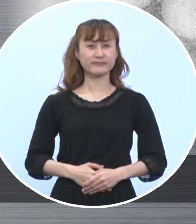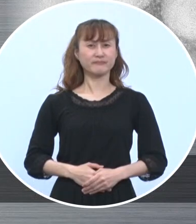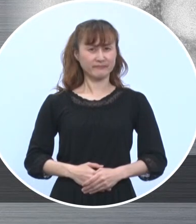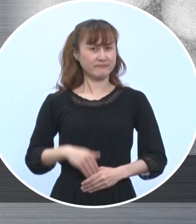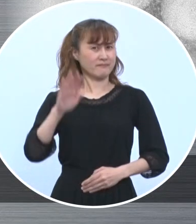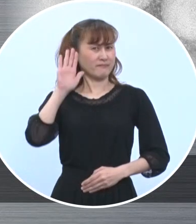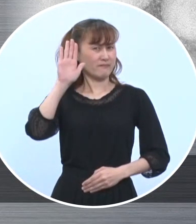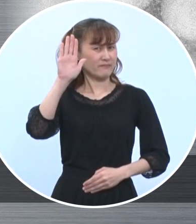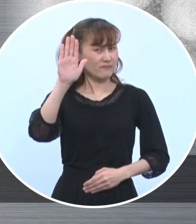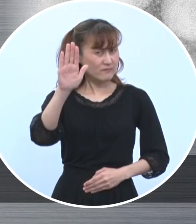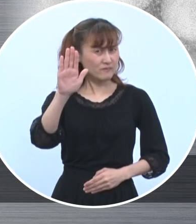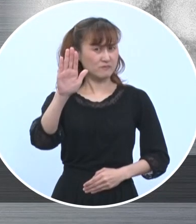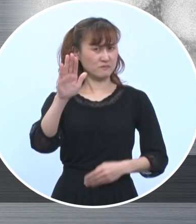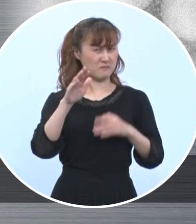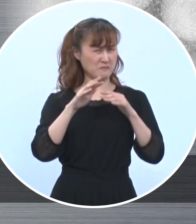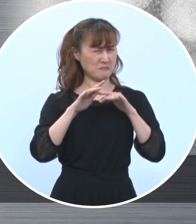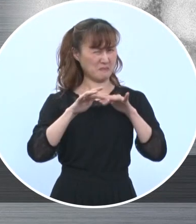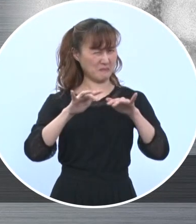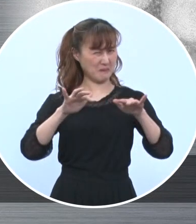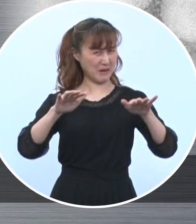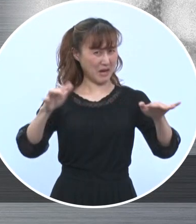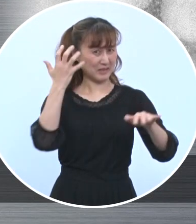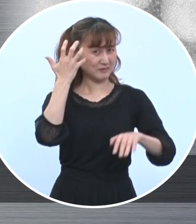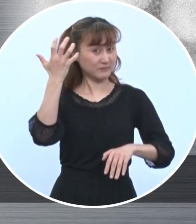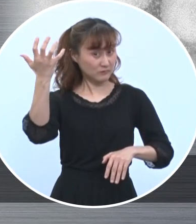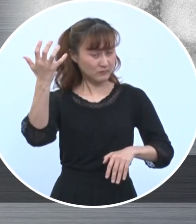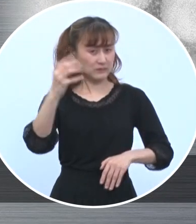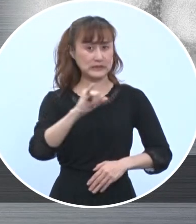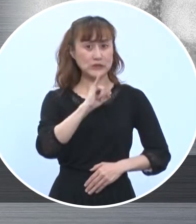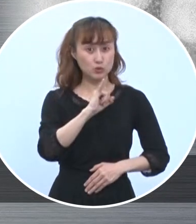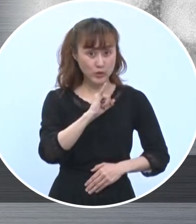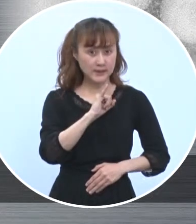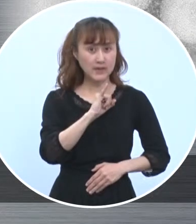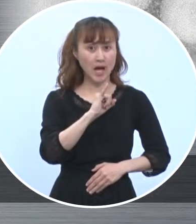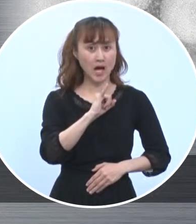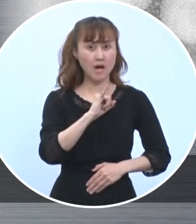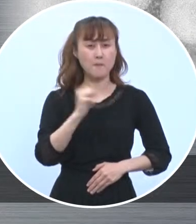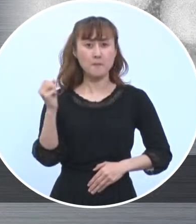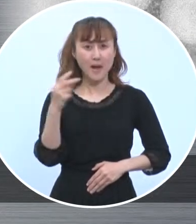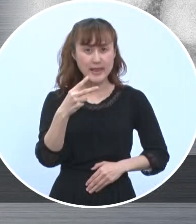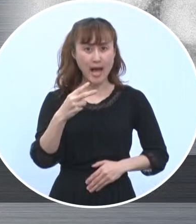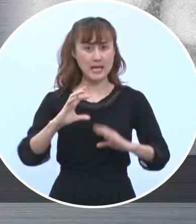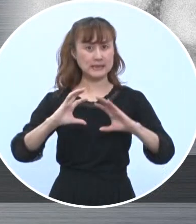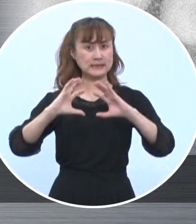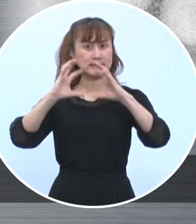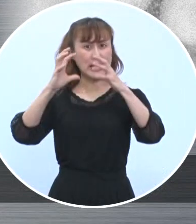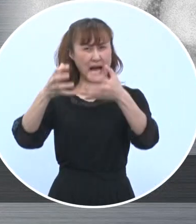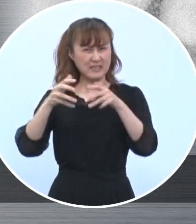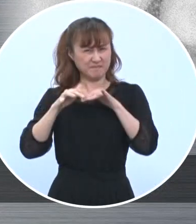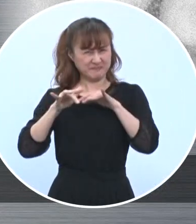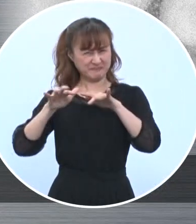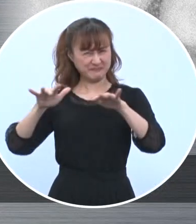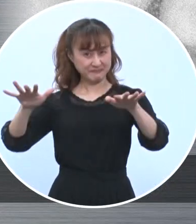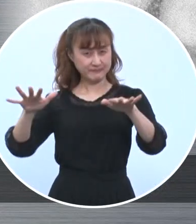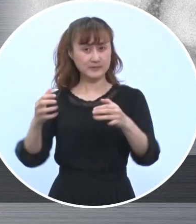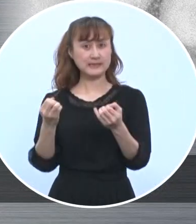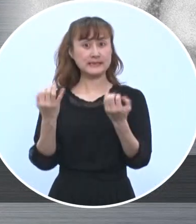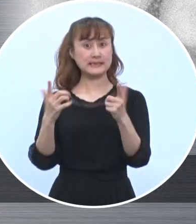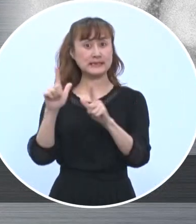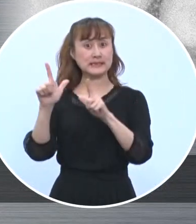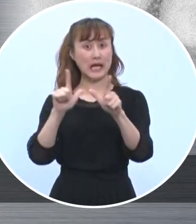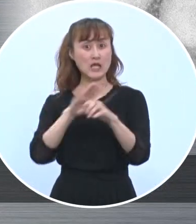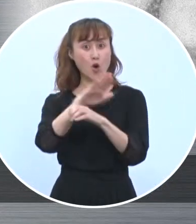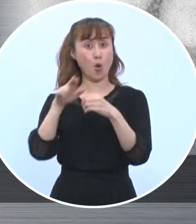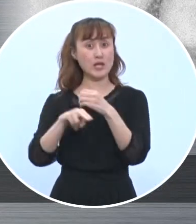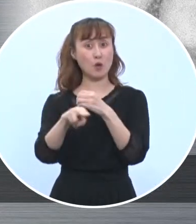これから流行シーズンを迎えるインフルエンザ、そして世界で猛威を振るう新型コロナウイルス感染